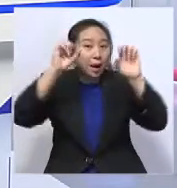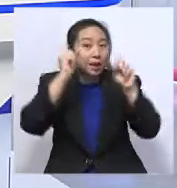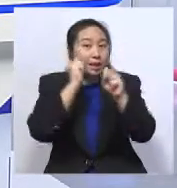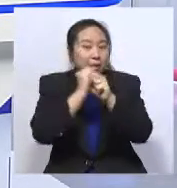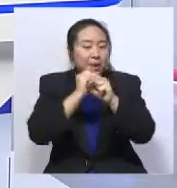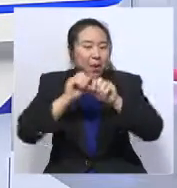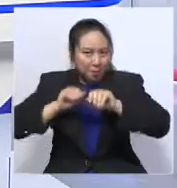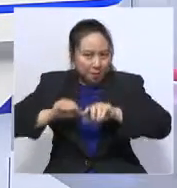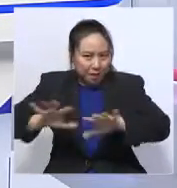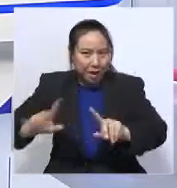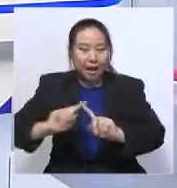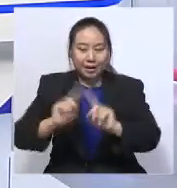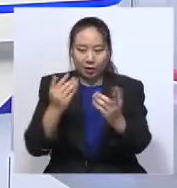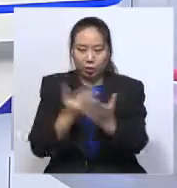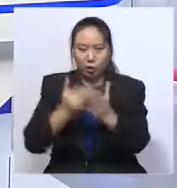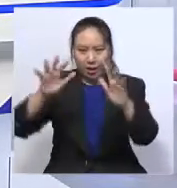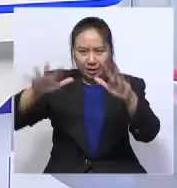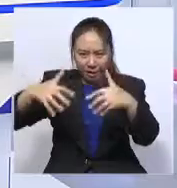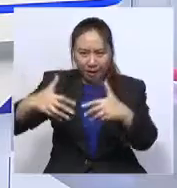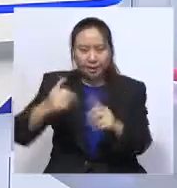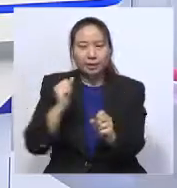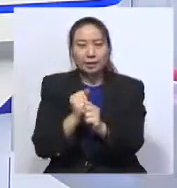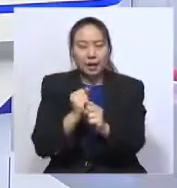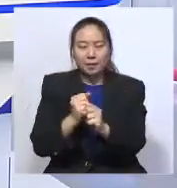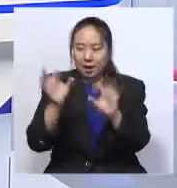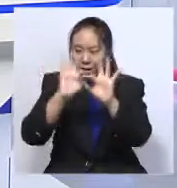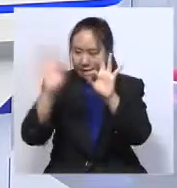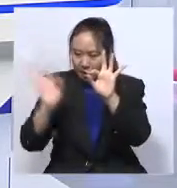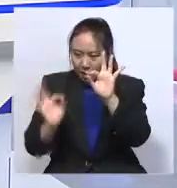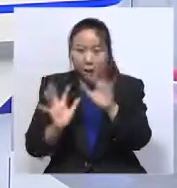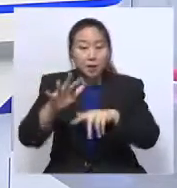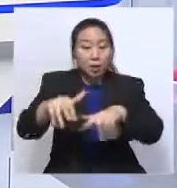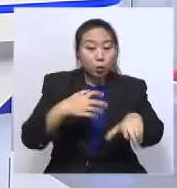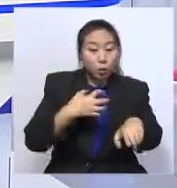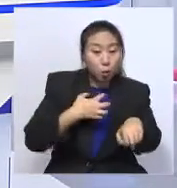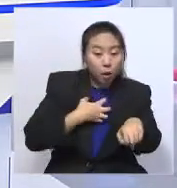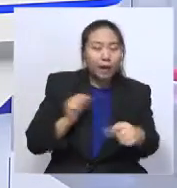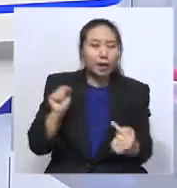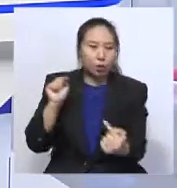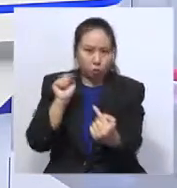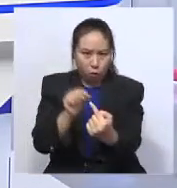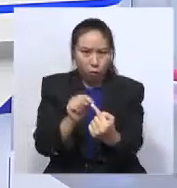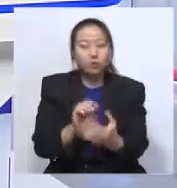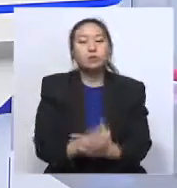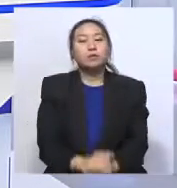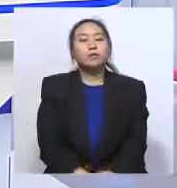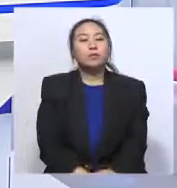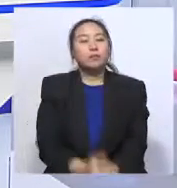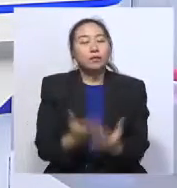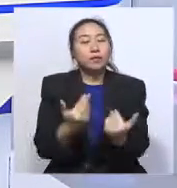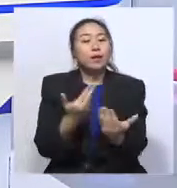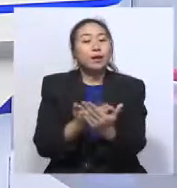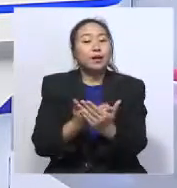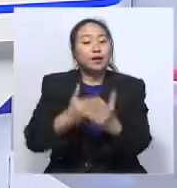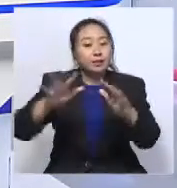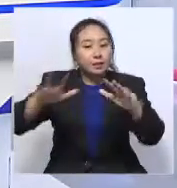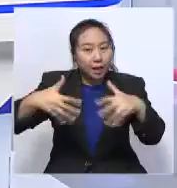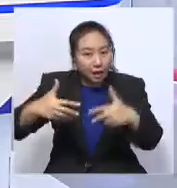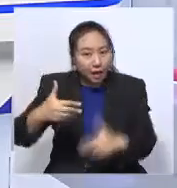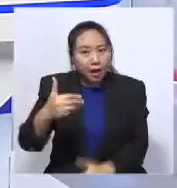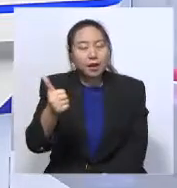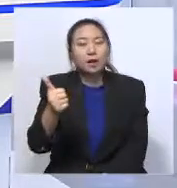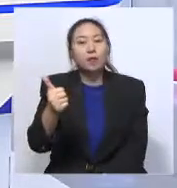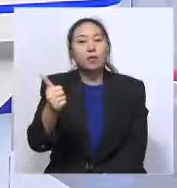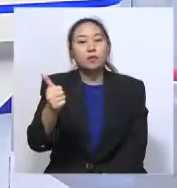รัฐบาลนี่แหละแต่ว่าให้มีรายได้เข้ามาทำรายการให้เนื้อหาตรงกับความต้องการของประชาชนนะคะ ใช่ค่ะคือนอกจากสร้างรายได้แล้วก็ท